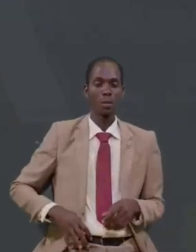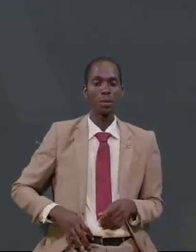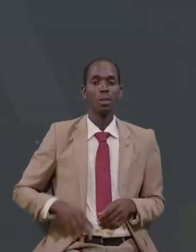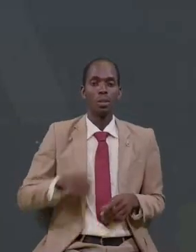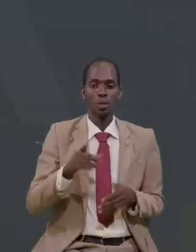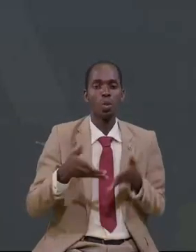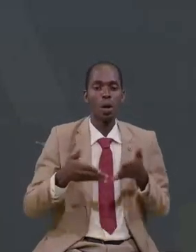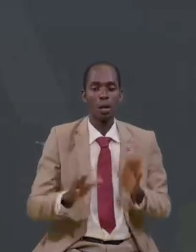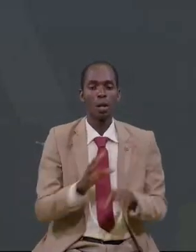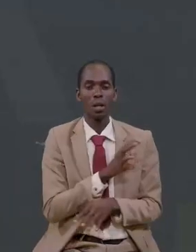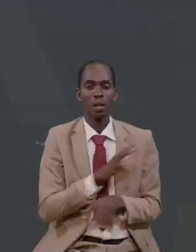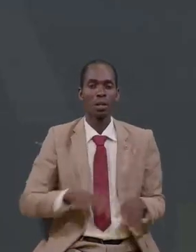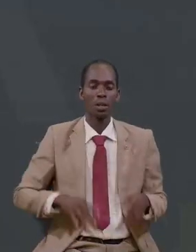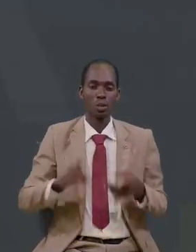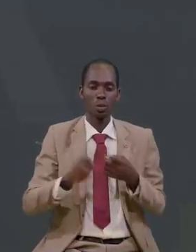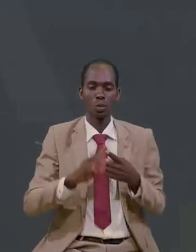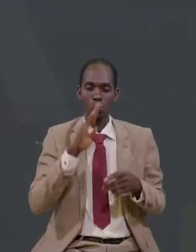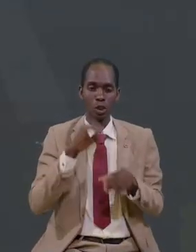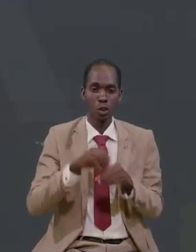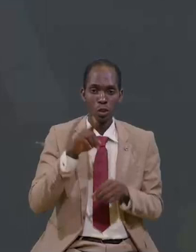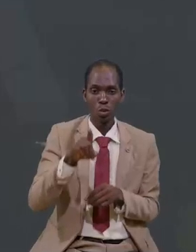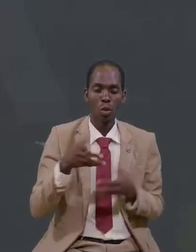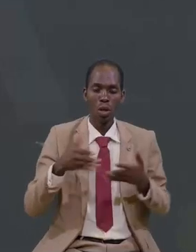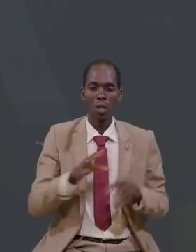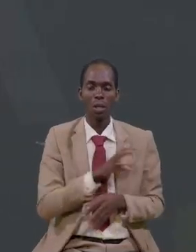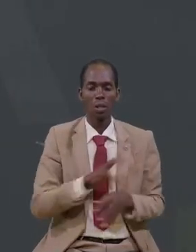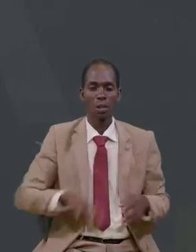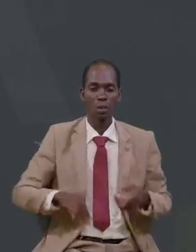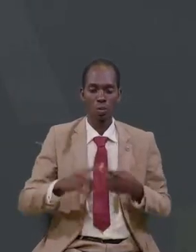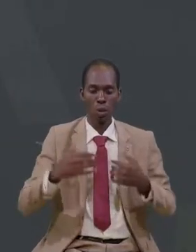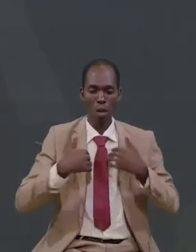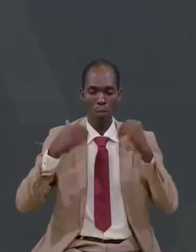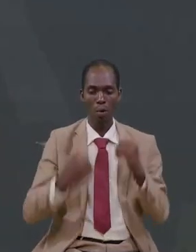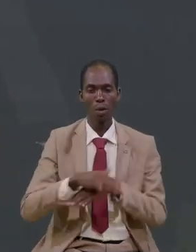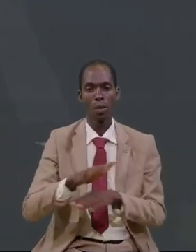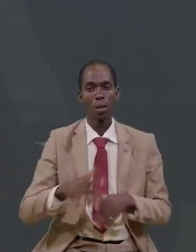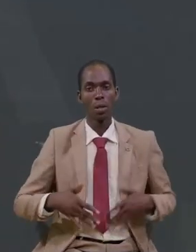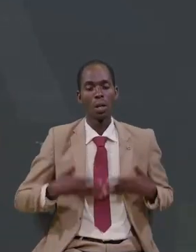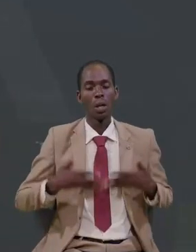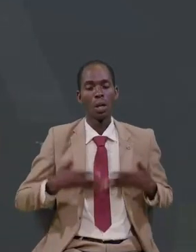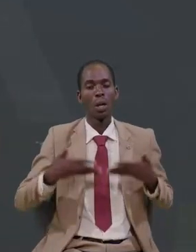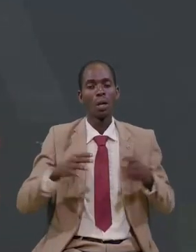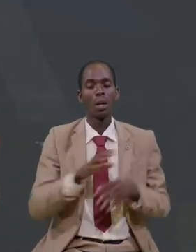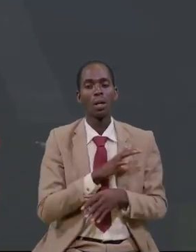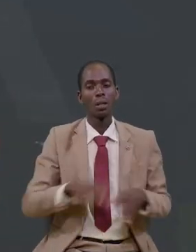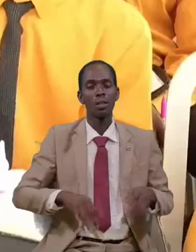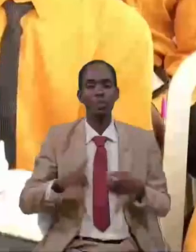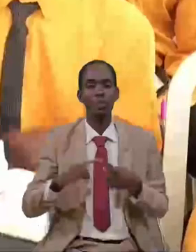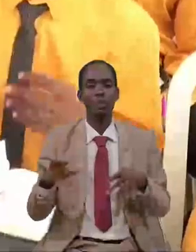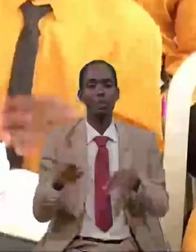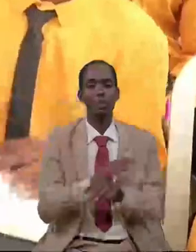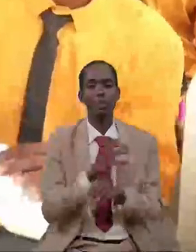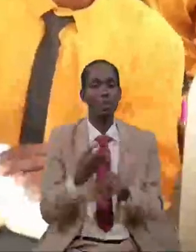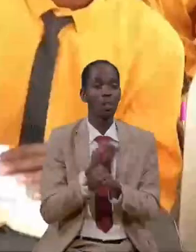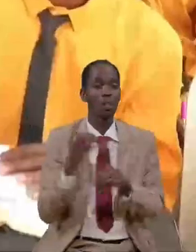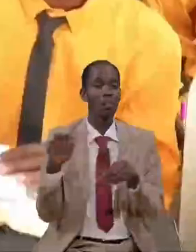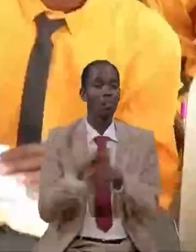d'être prominent, tu permets à Christ d'être prominent dans ta vie, au-dessus,